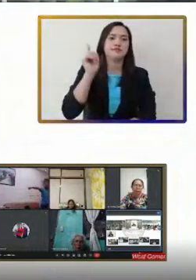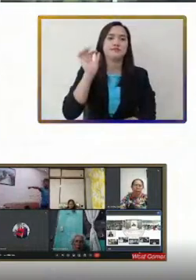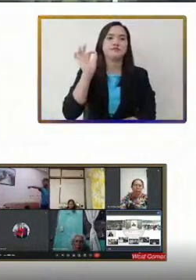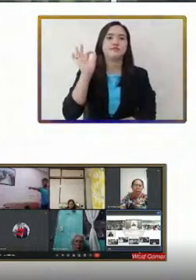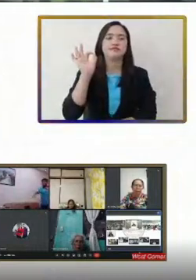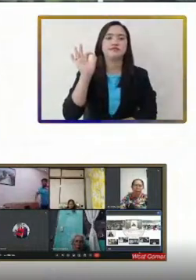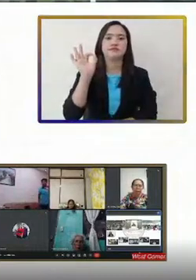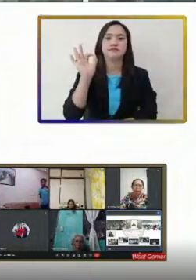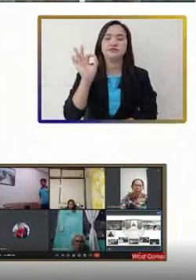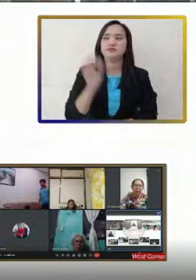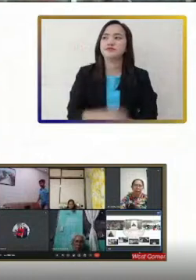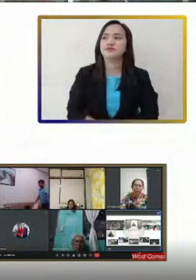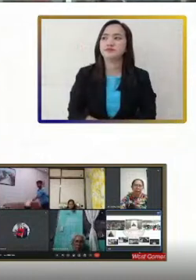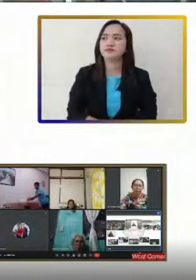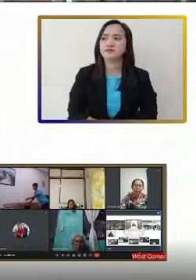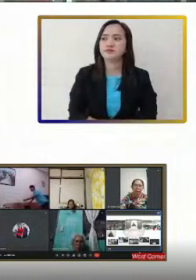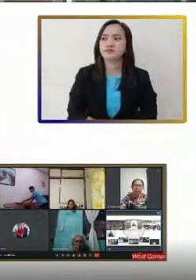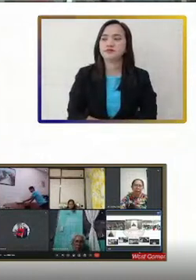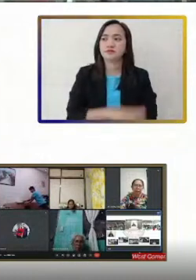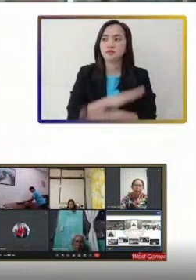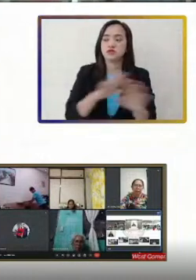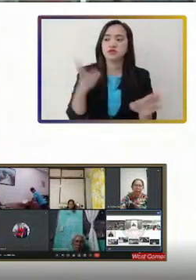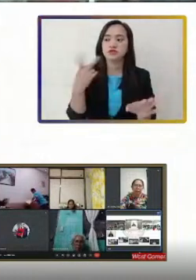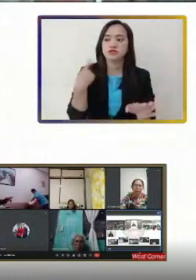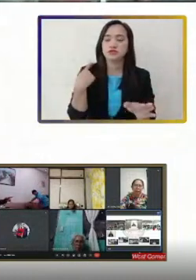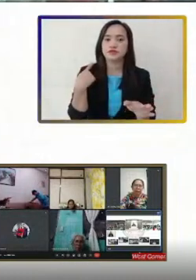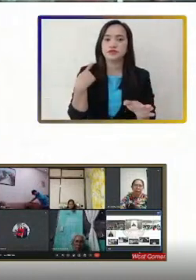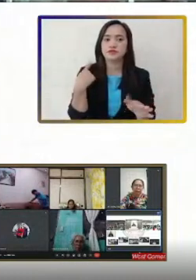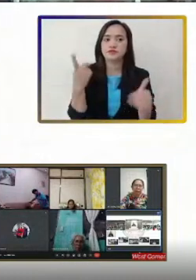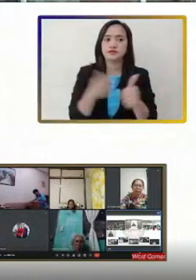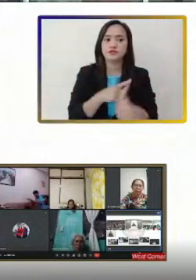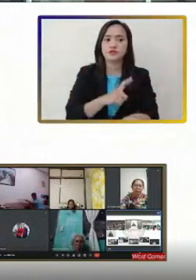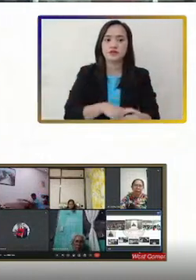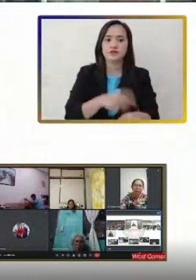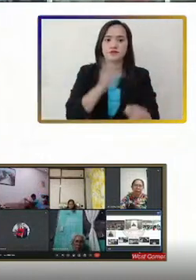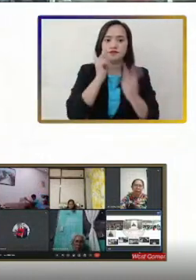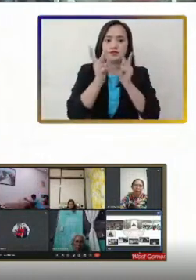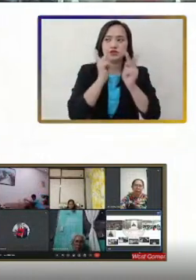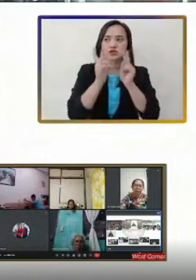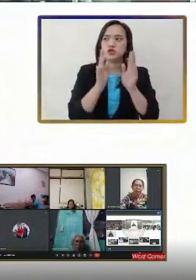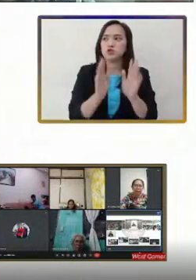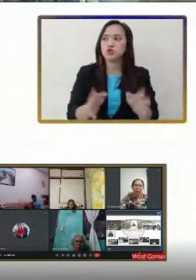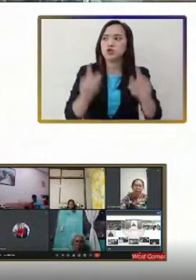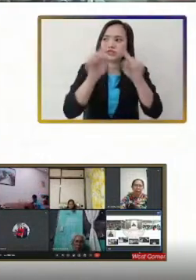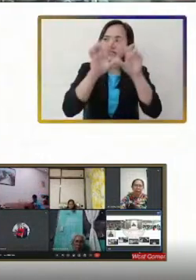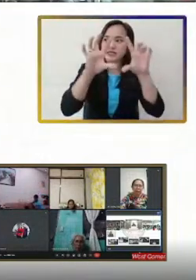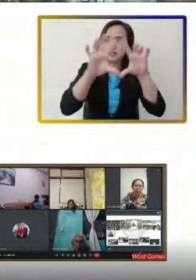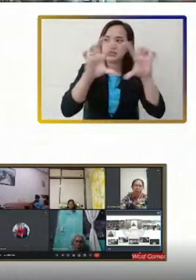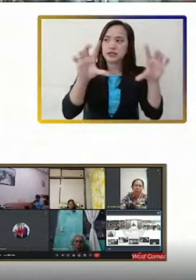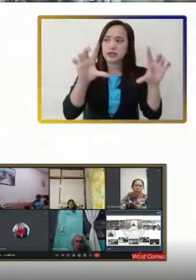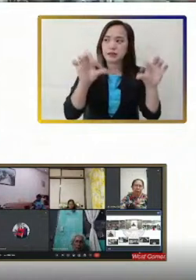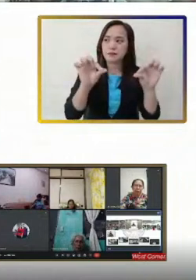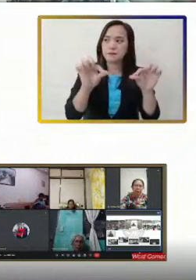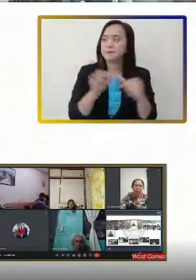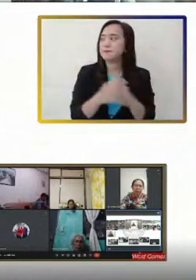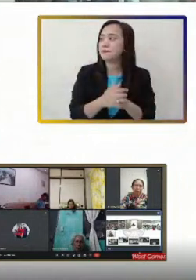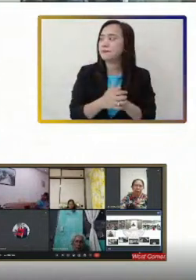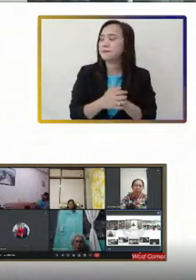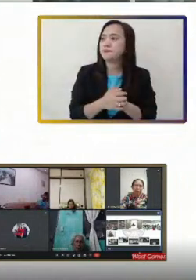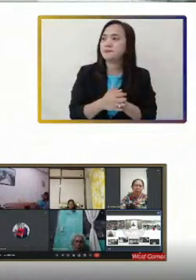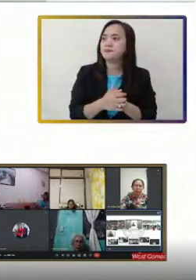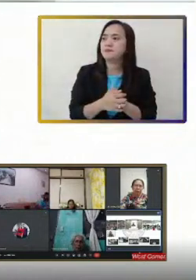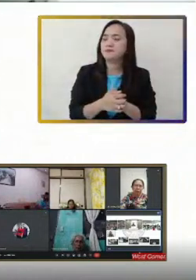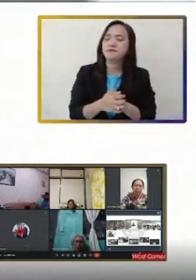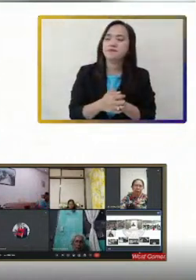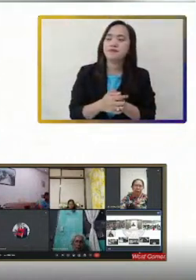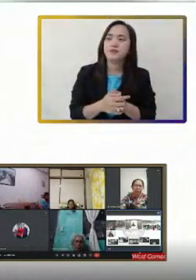nabigyan ng first time visitors name? Maring nakaligtaan nyo po mag-sign, wala pa naman, at may mga dumadating pa tayo, baka may mga madagdag po yan. But as